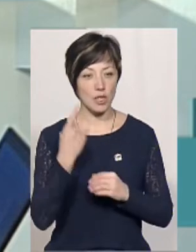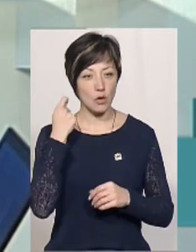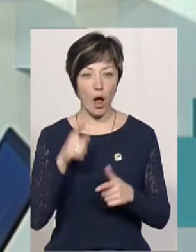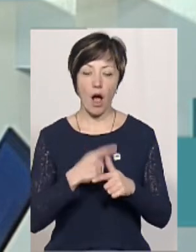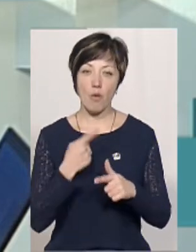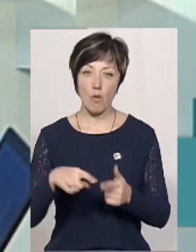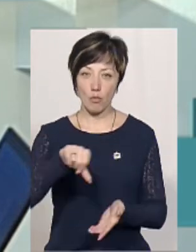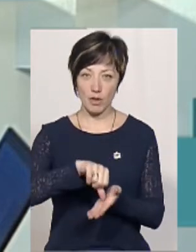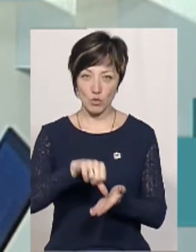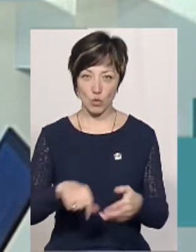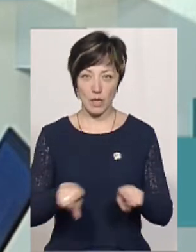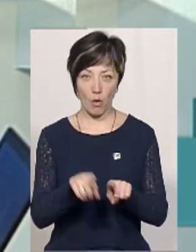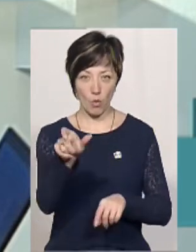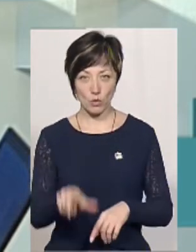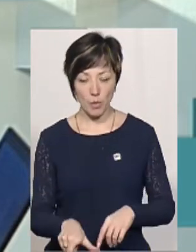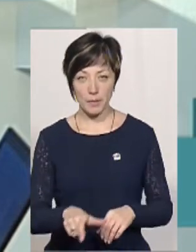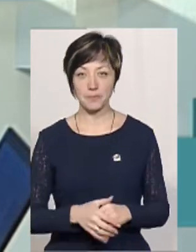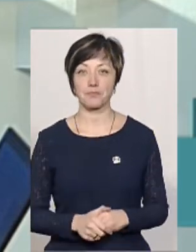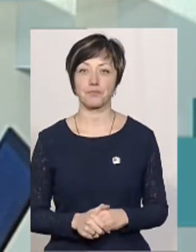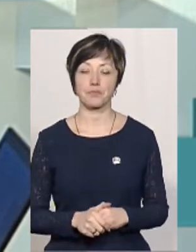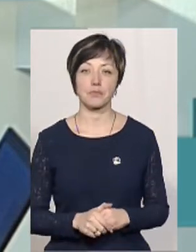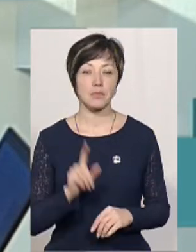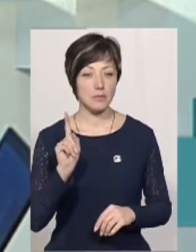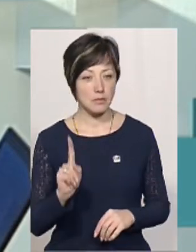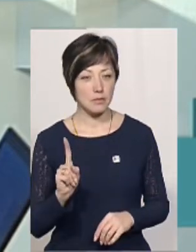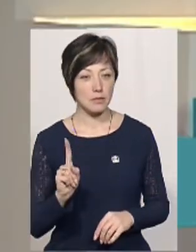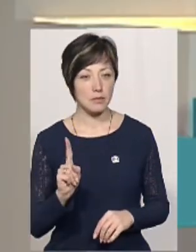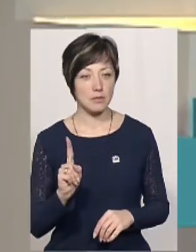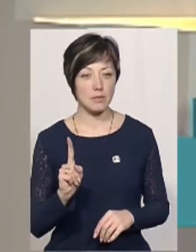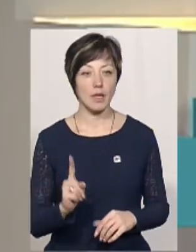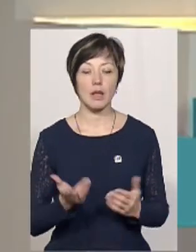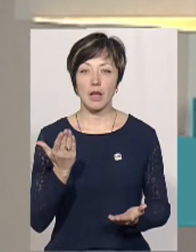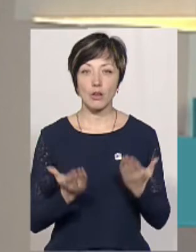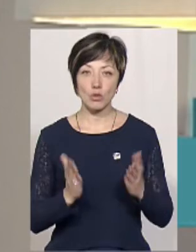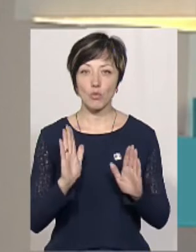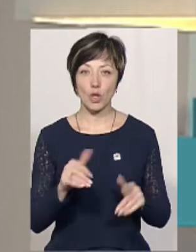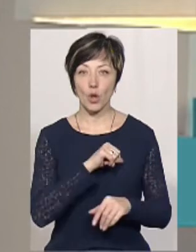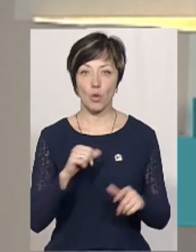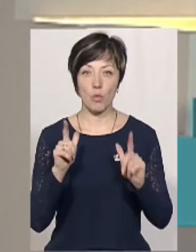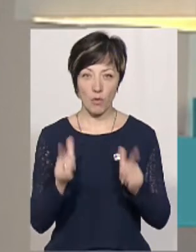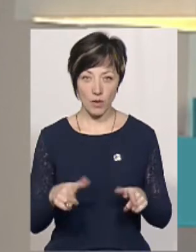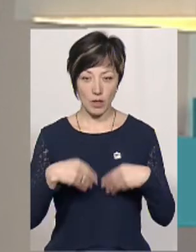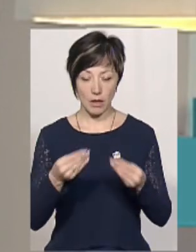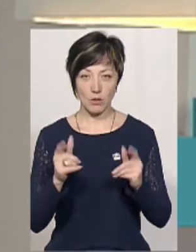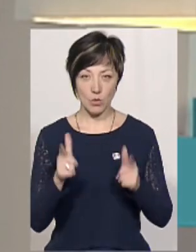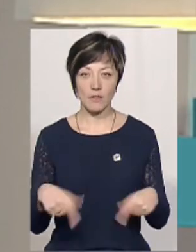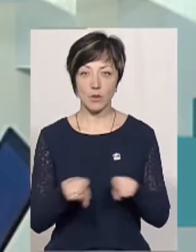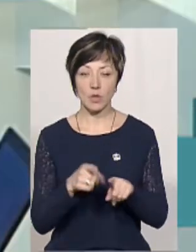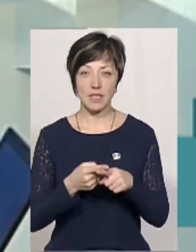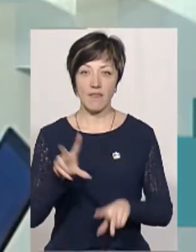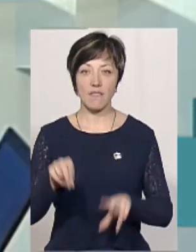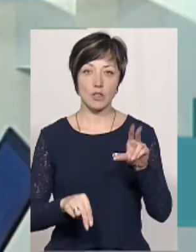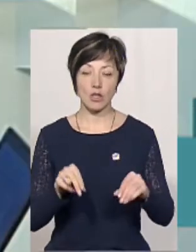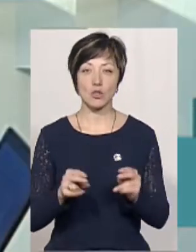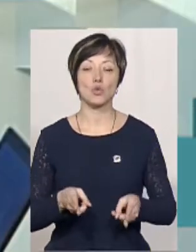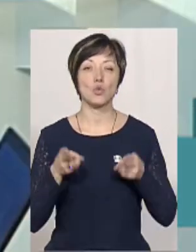років або у присутності такої особи. До речі, навіть якщо вона буде добровільно і дала свою згоду, все одно це буде